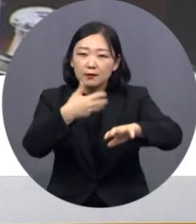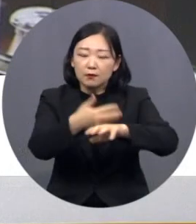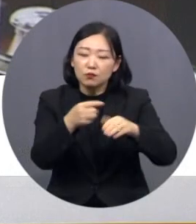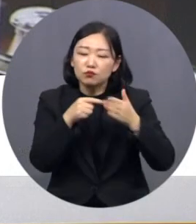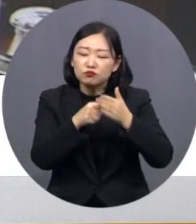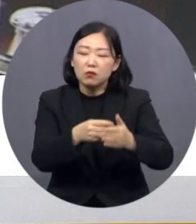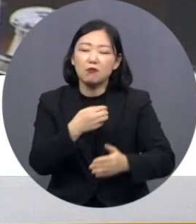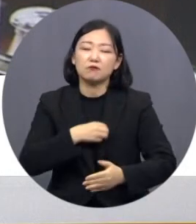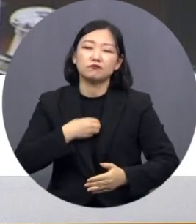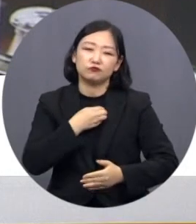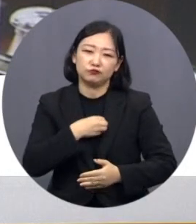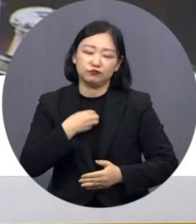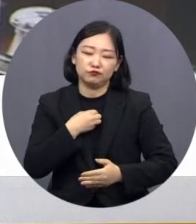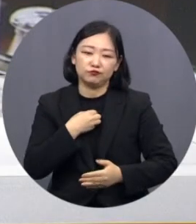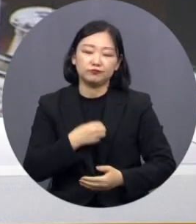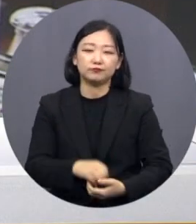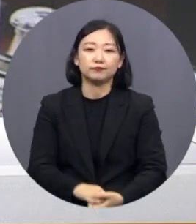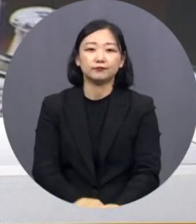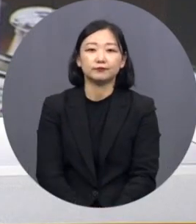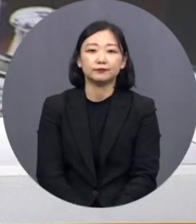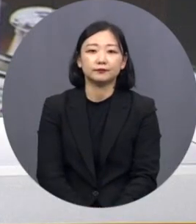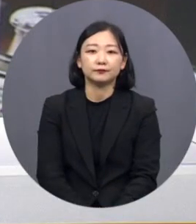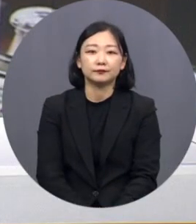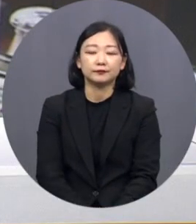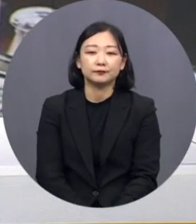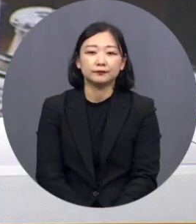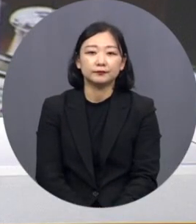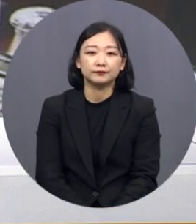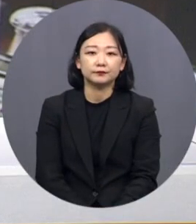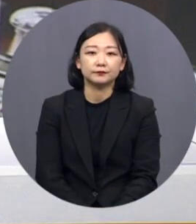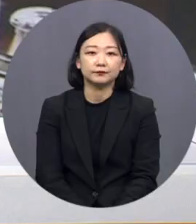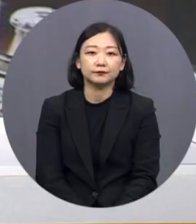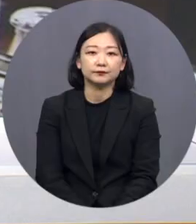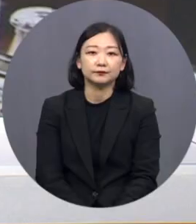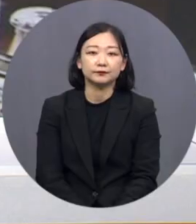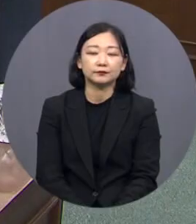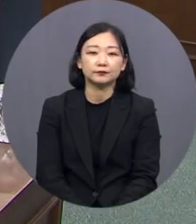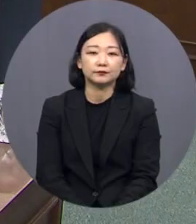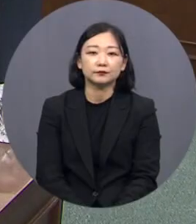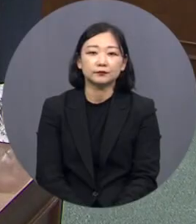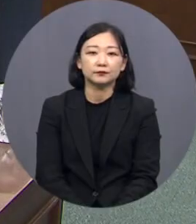대한 우려가 쏟아졌습니다. 박주영 기자의 보도입니다.